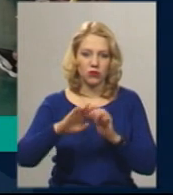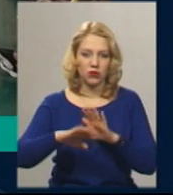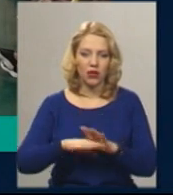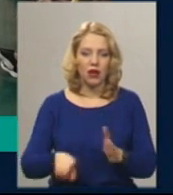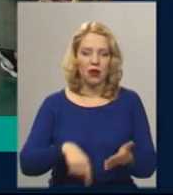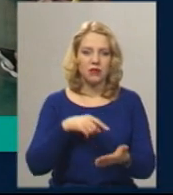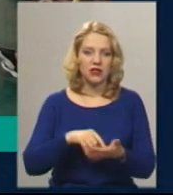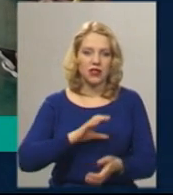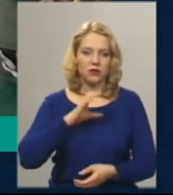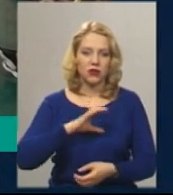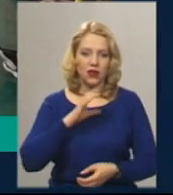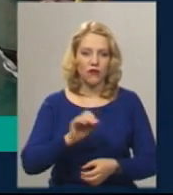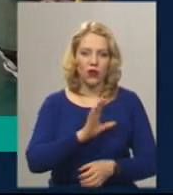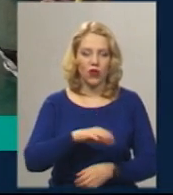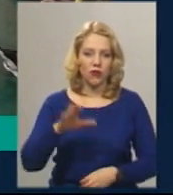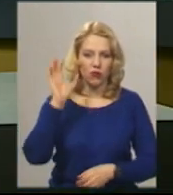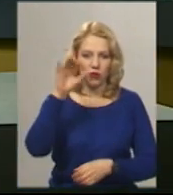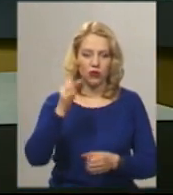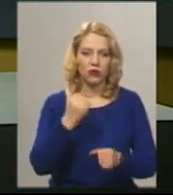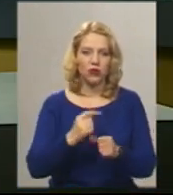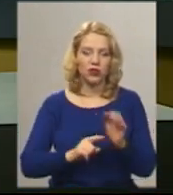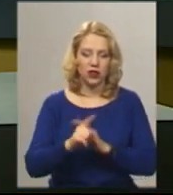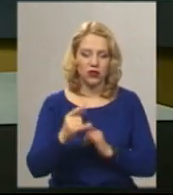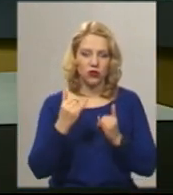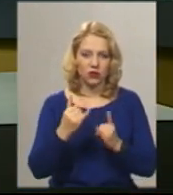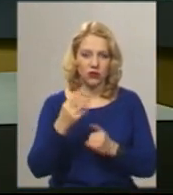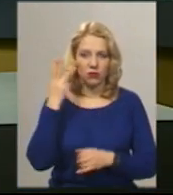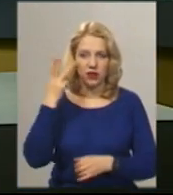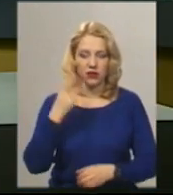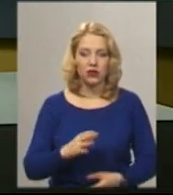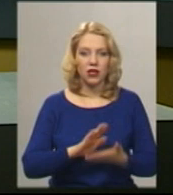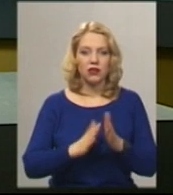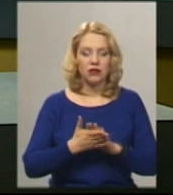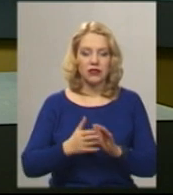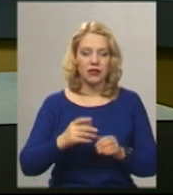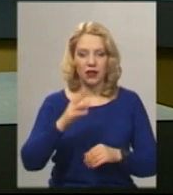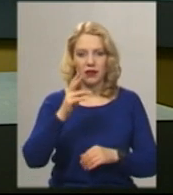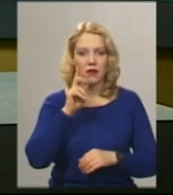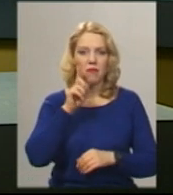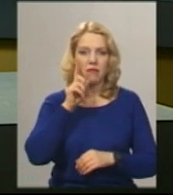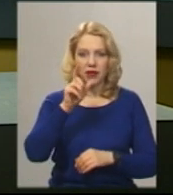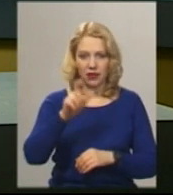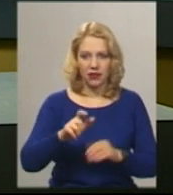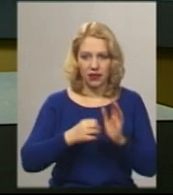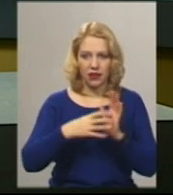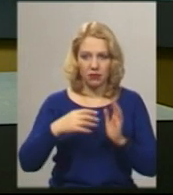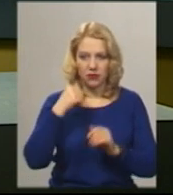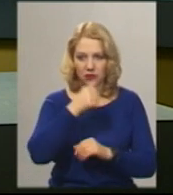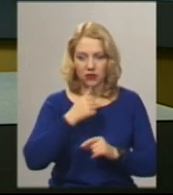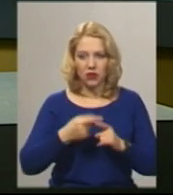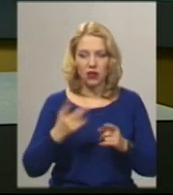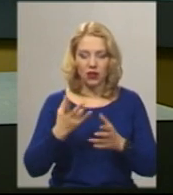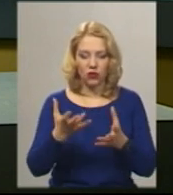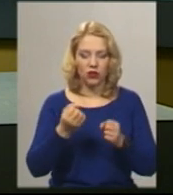волейболу розпочалася сьогодні у Хмельницькому. Стан підлітка, який вчора неподалік станції Війтівці Волочиського району